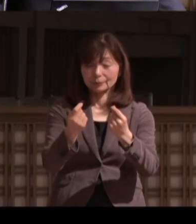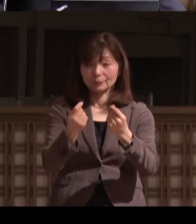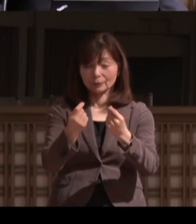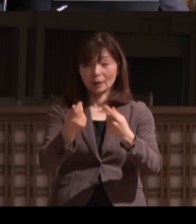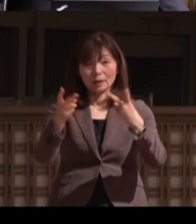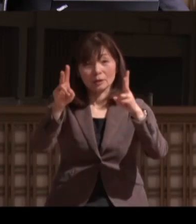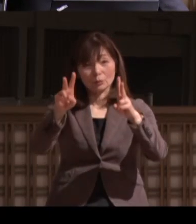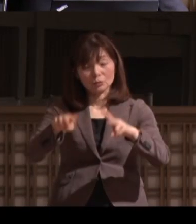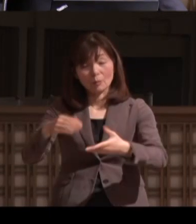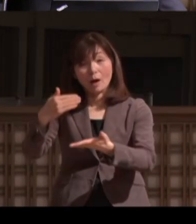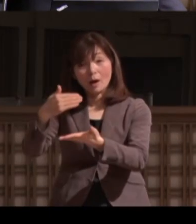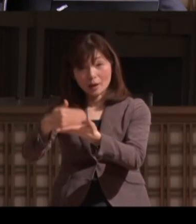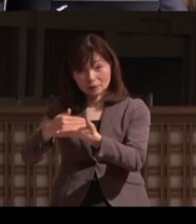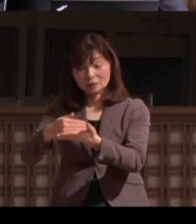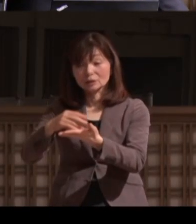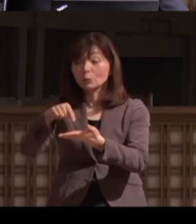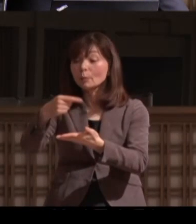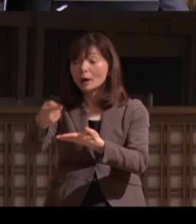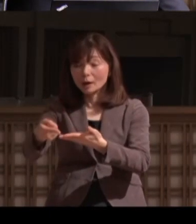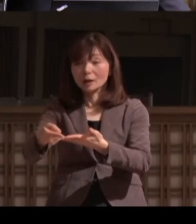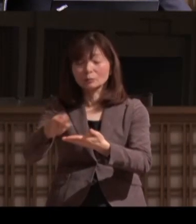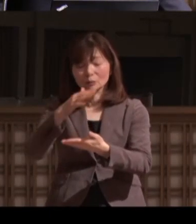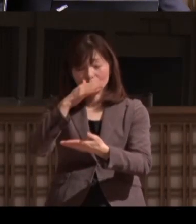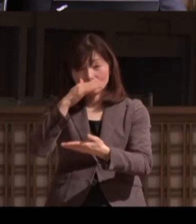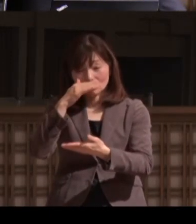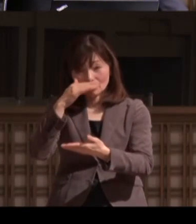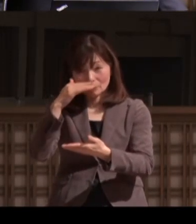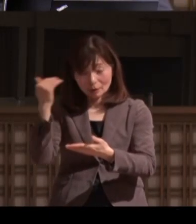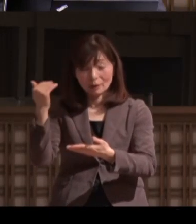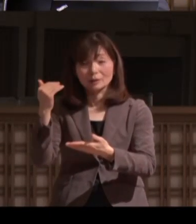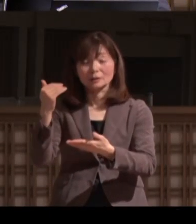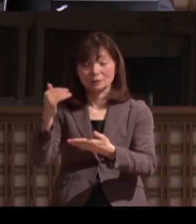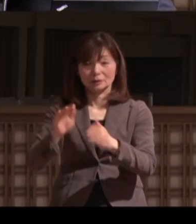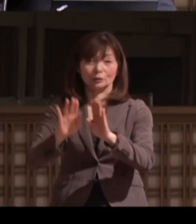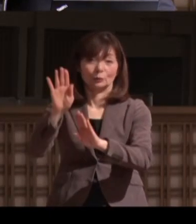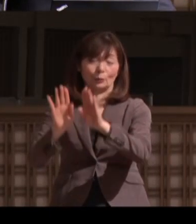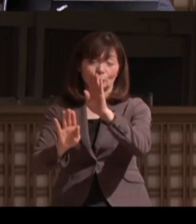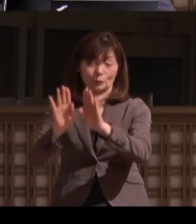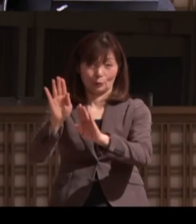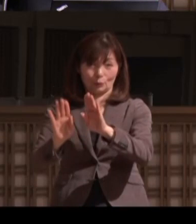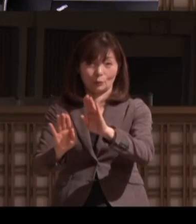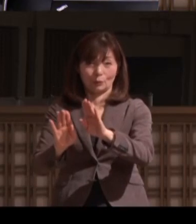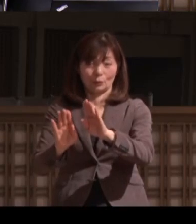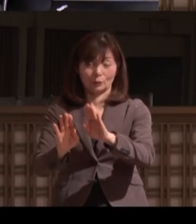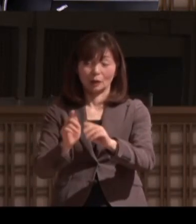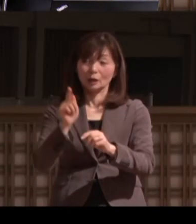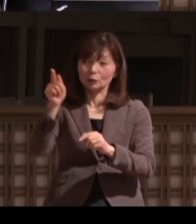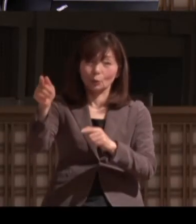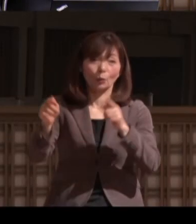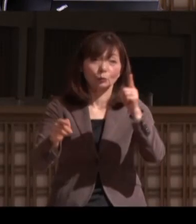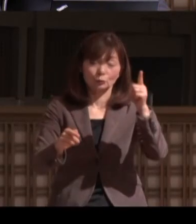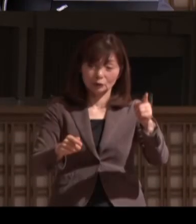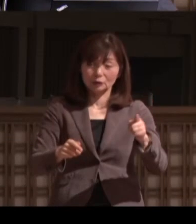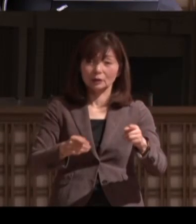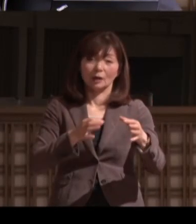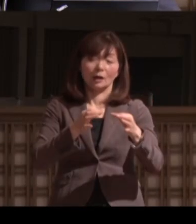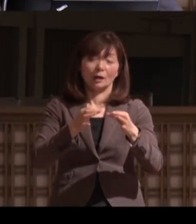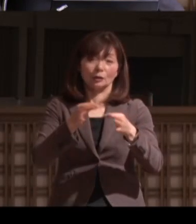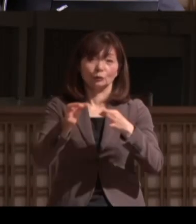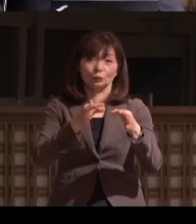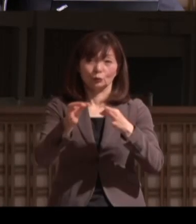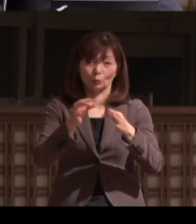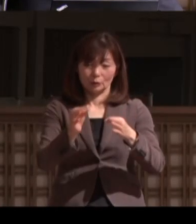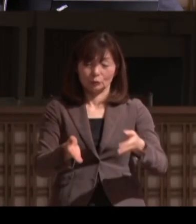見違えるようなビールが立って郊外に行けばショッピングモールやえなど